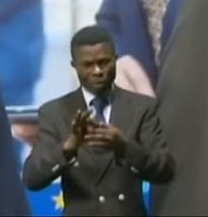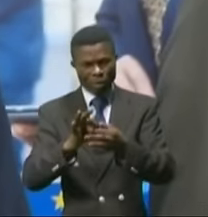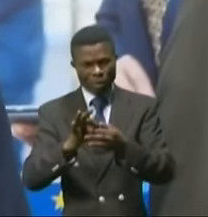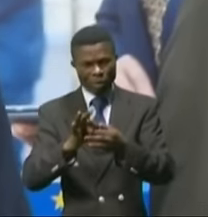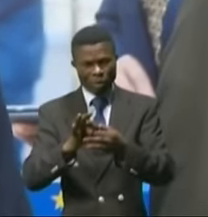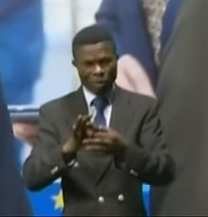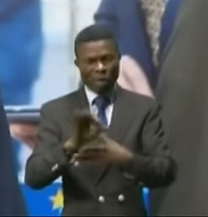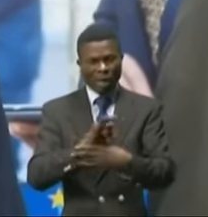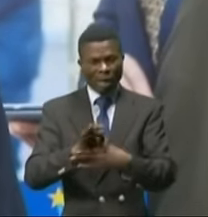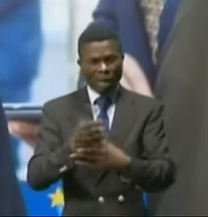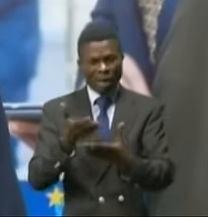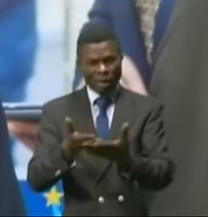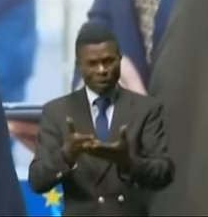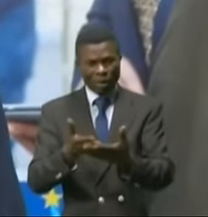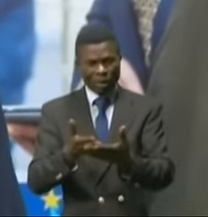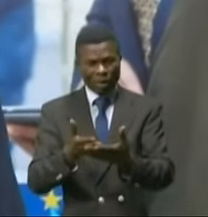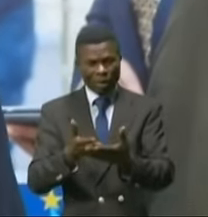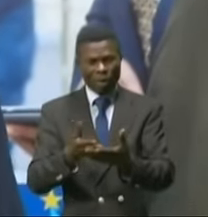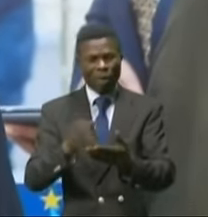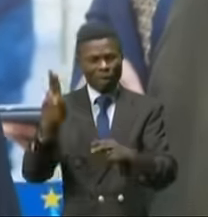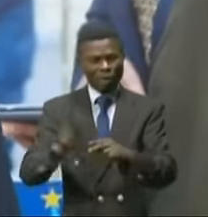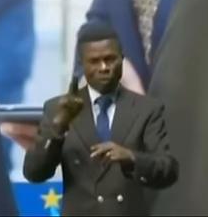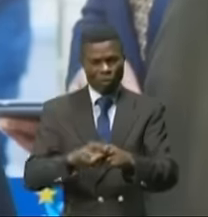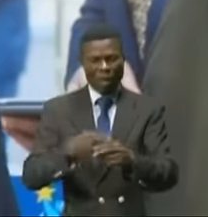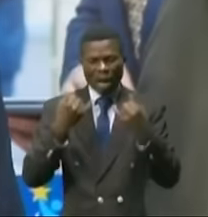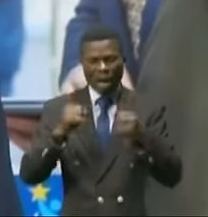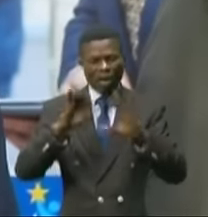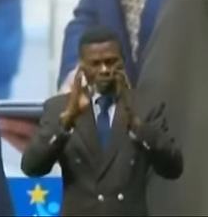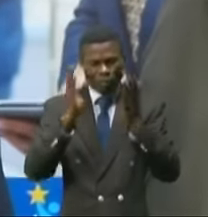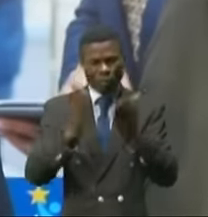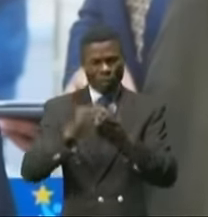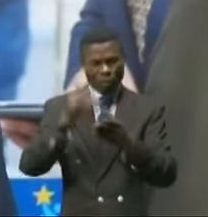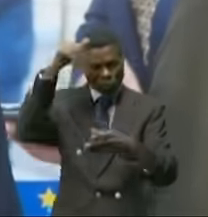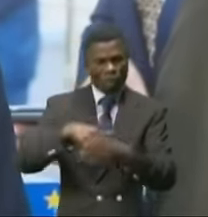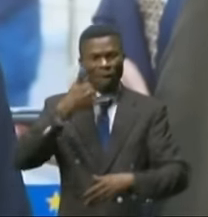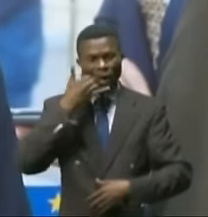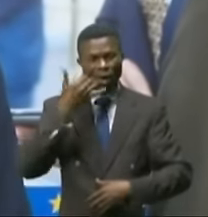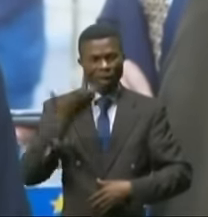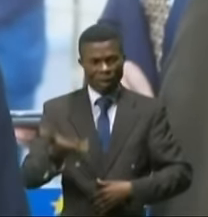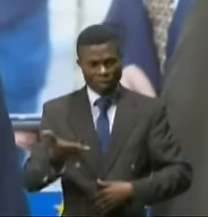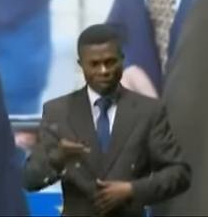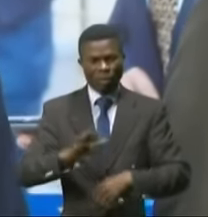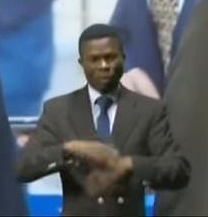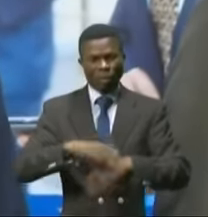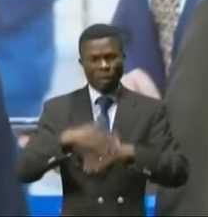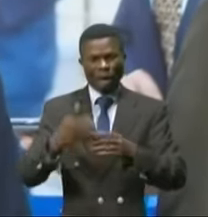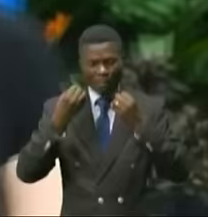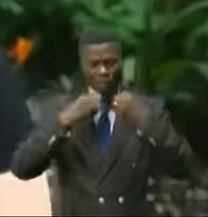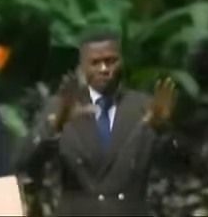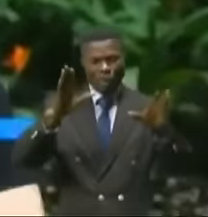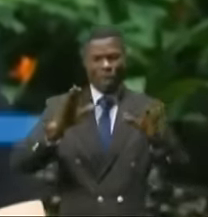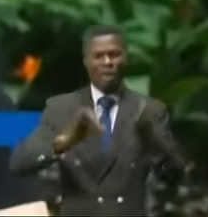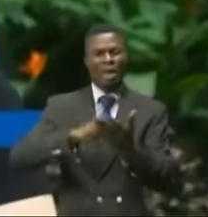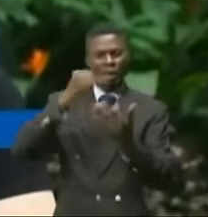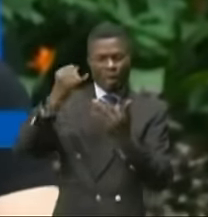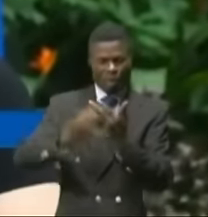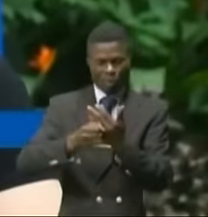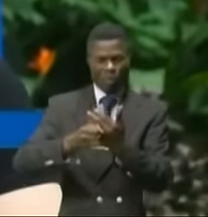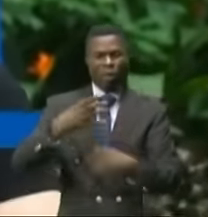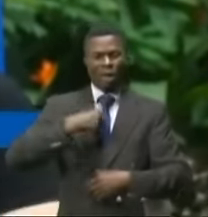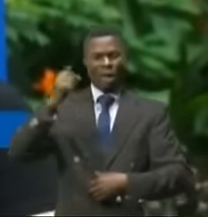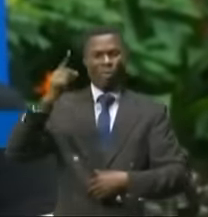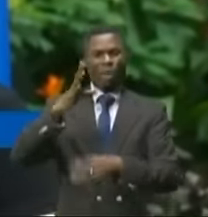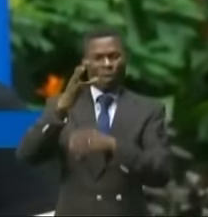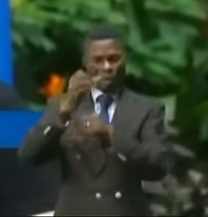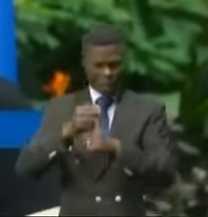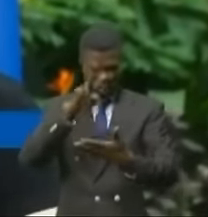cette connexion, vous serez appliqué, vous serez donné le plan et à partir de cela, vous serez financé directement. Ce qu'on peut faire